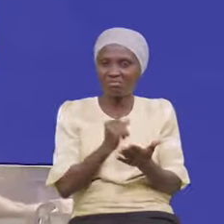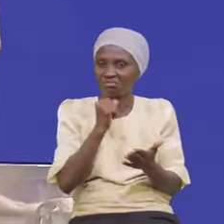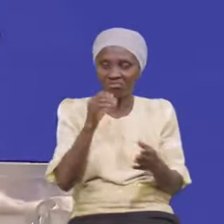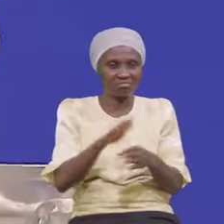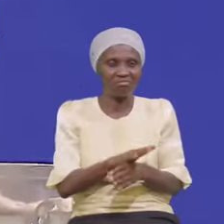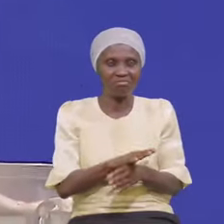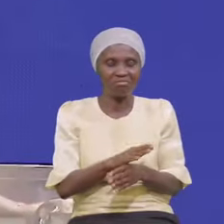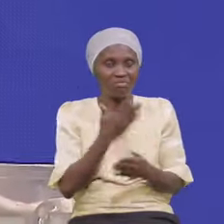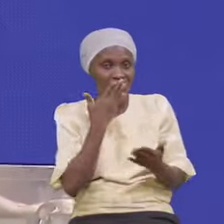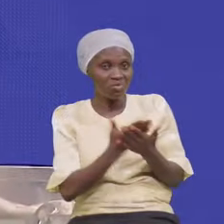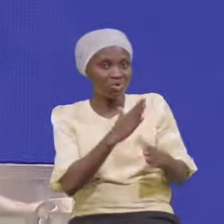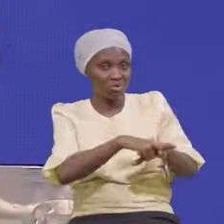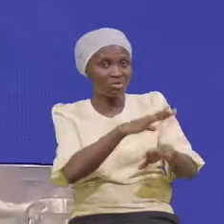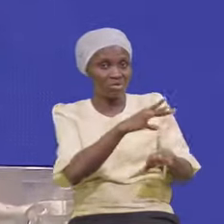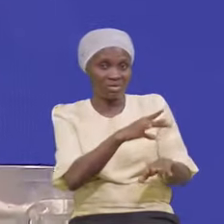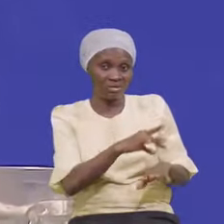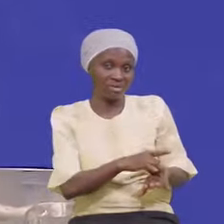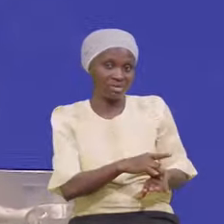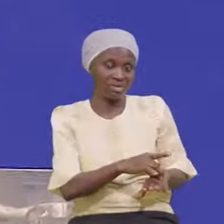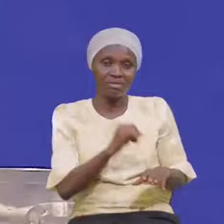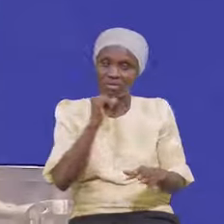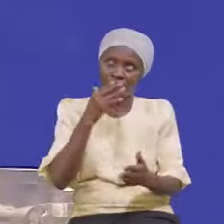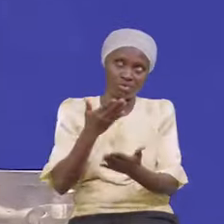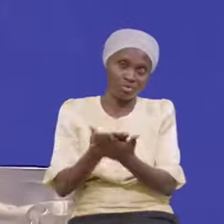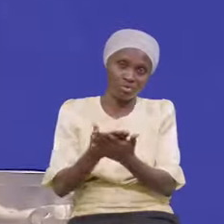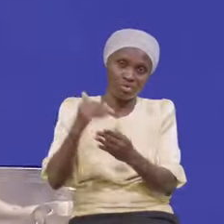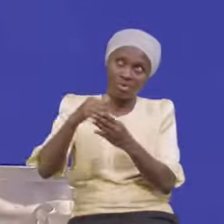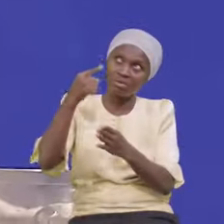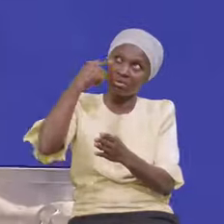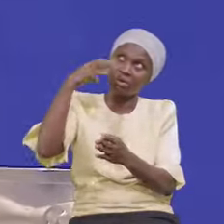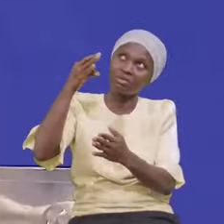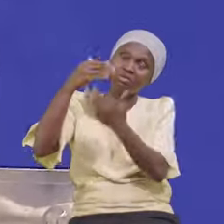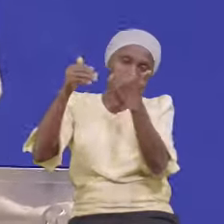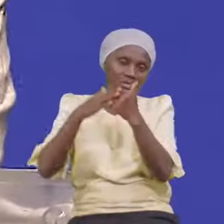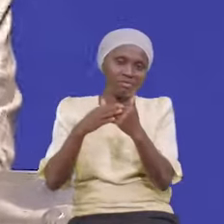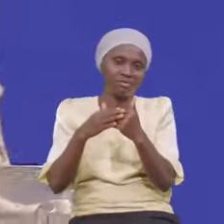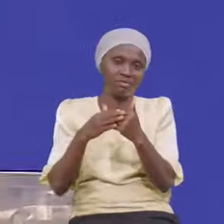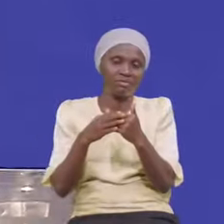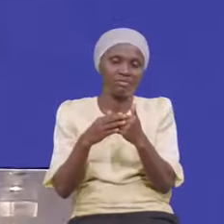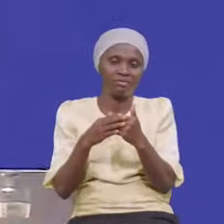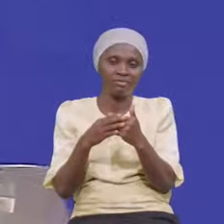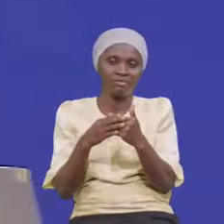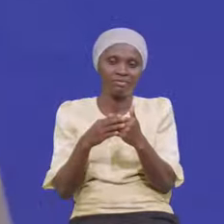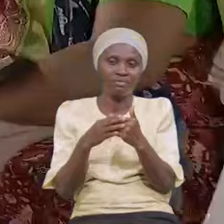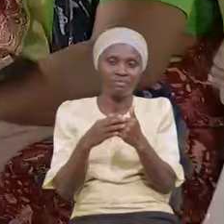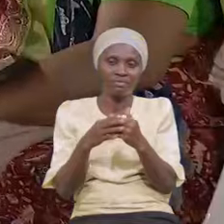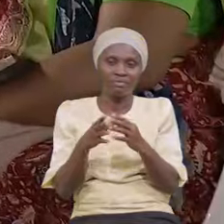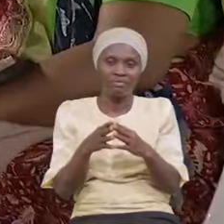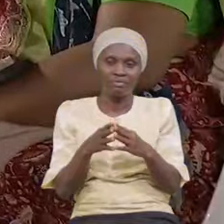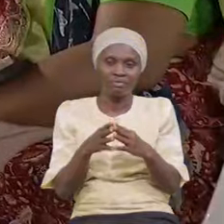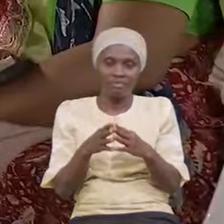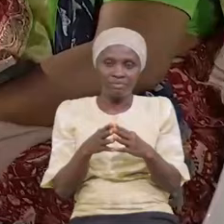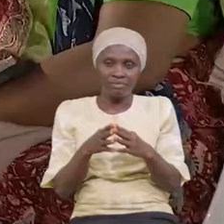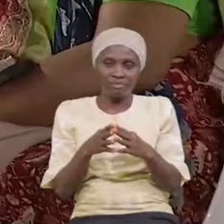on the earth. అది భూమి మీద మంచిది. It's not good in the sight of heaven. కానీ ఆ మంచి చర్య పరలోకపు దృష్టిలో అంత మంచి కాదు.